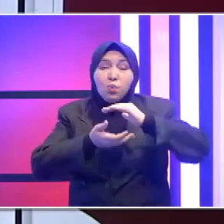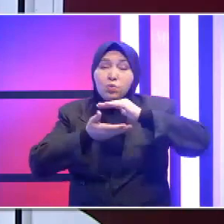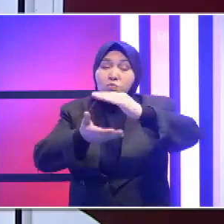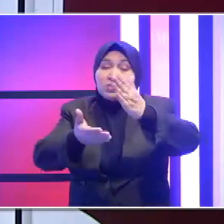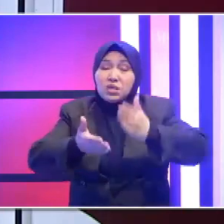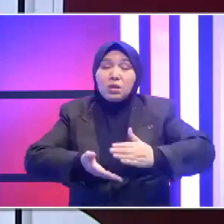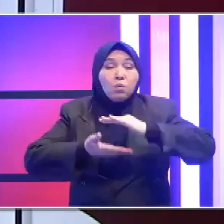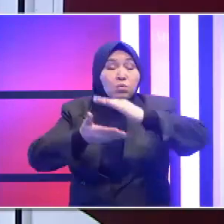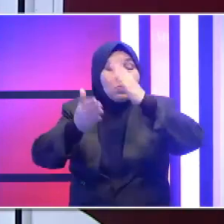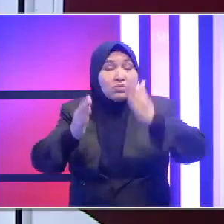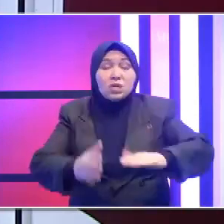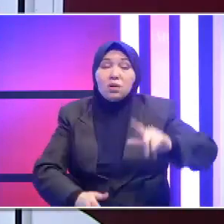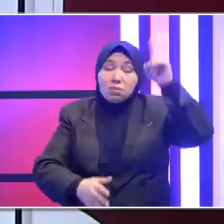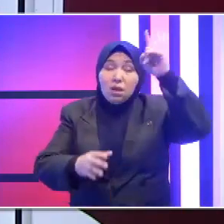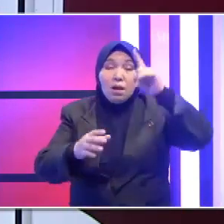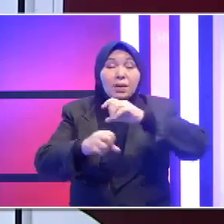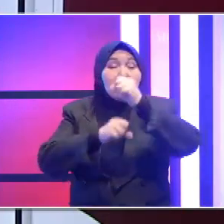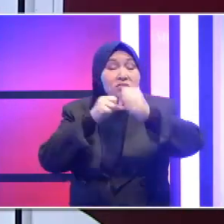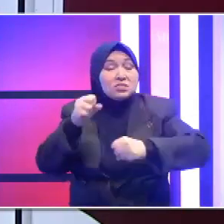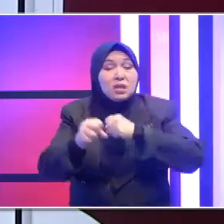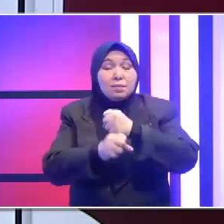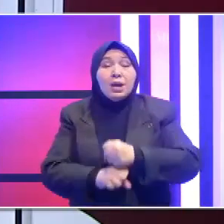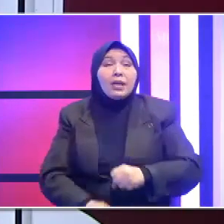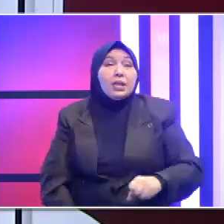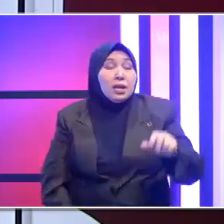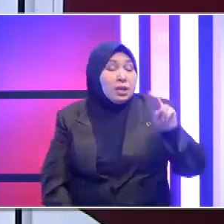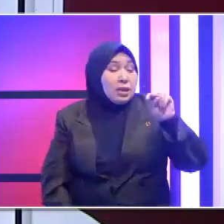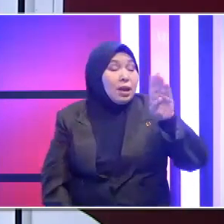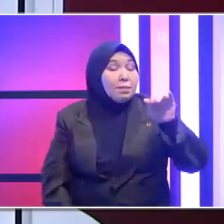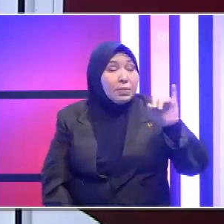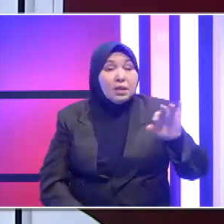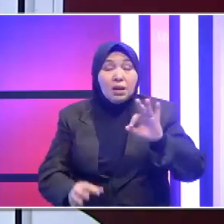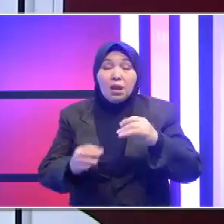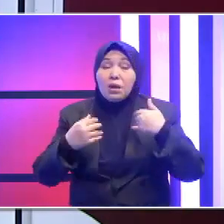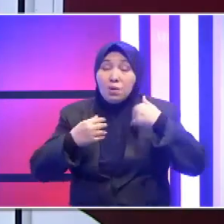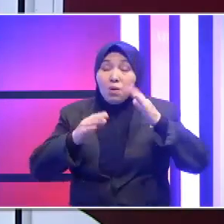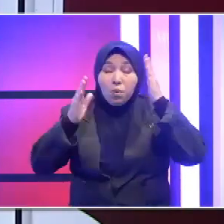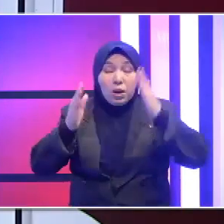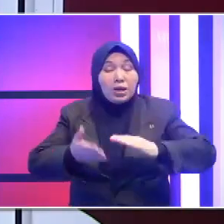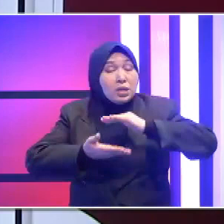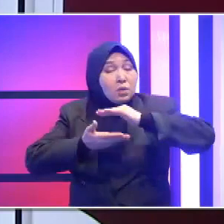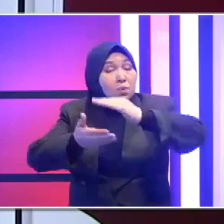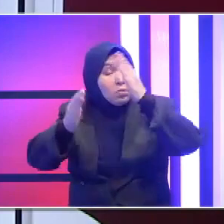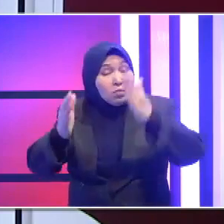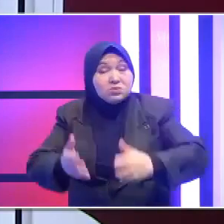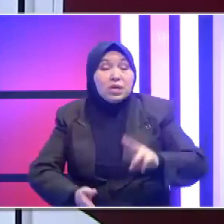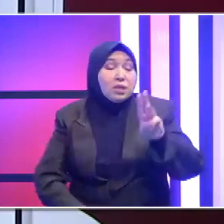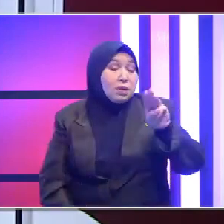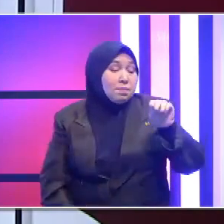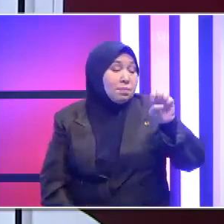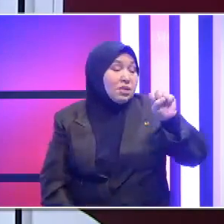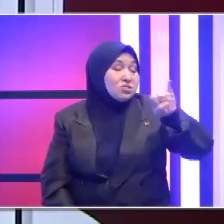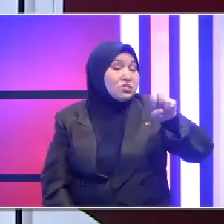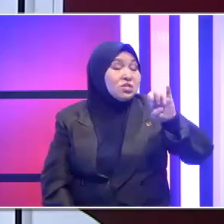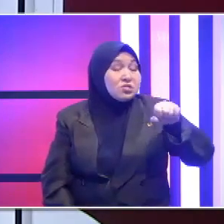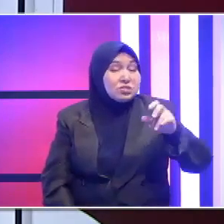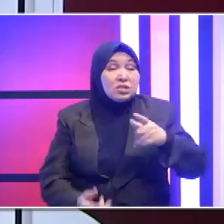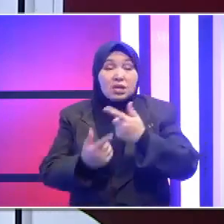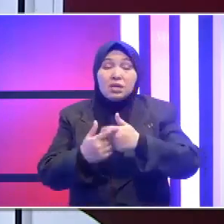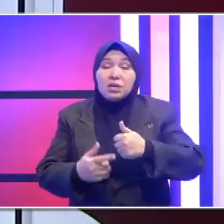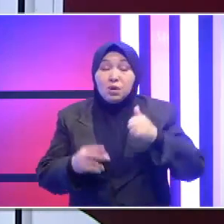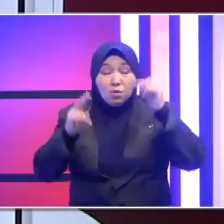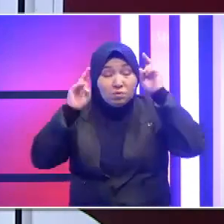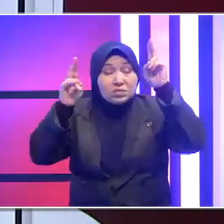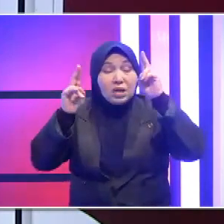Allah ya pada zaman Nabi dan juga pada zaman ini kalau ada orang yang diutus hanya ada brush message yang daripada Ustaz